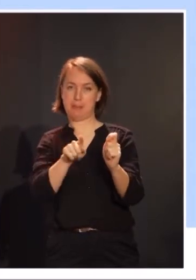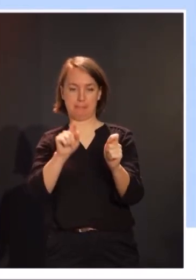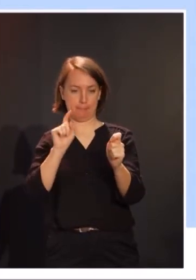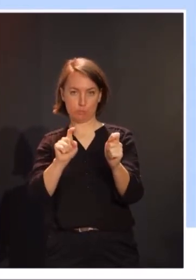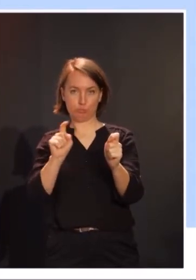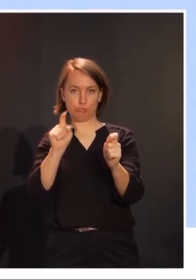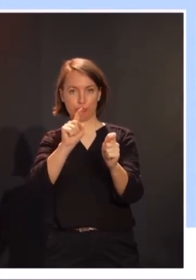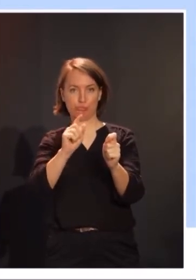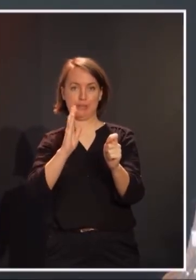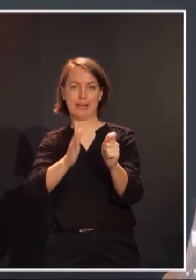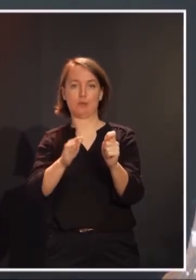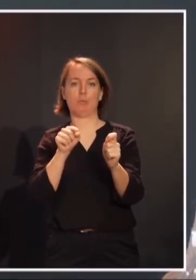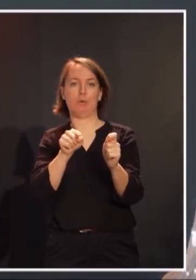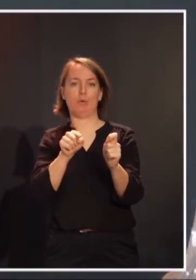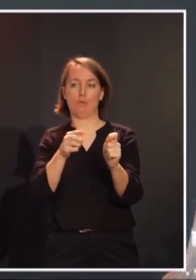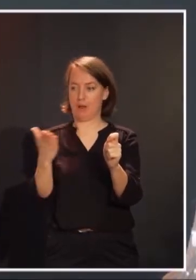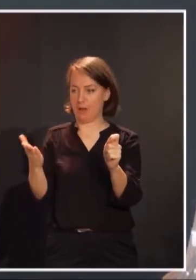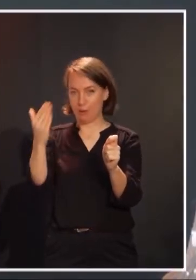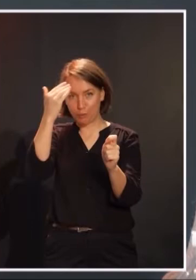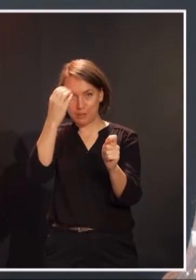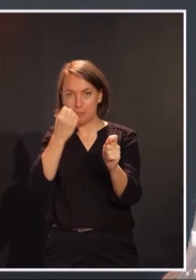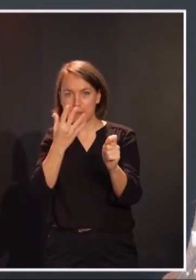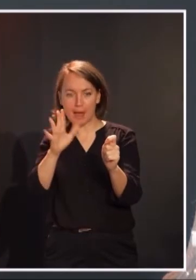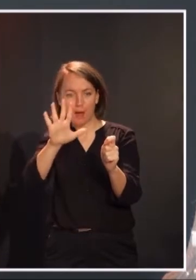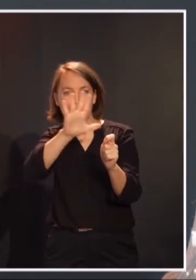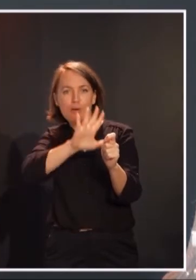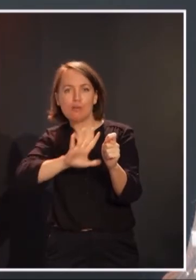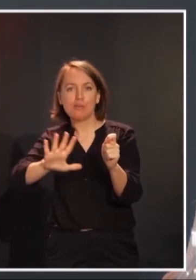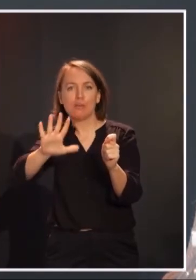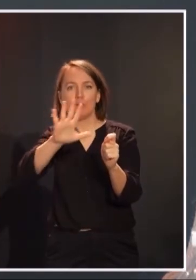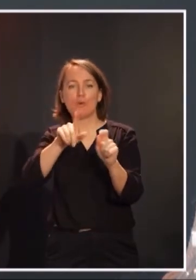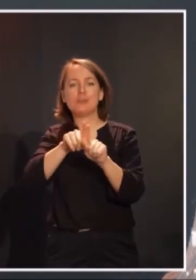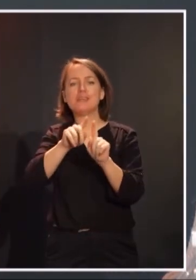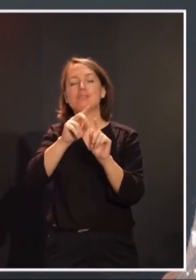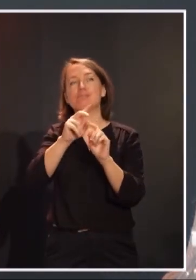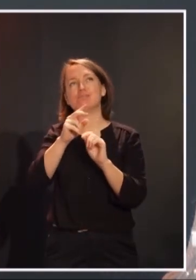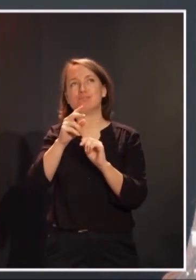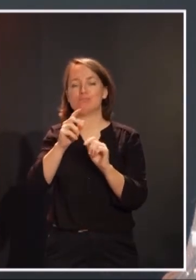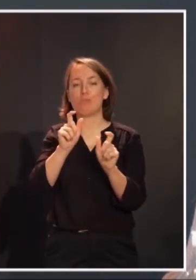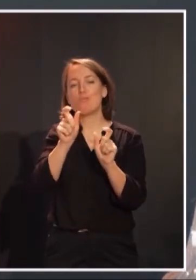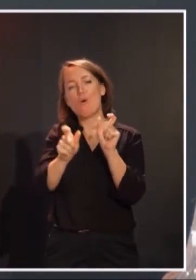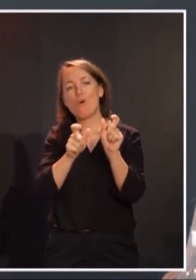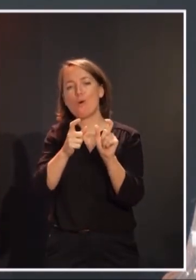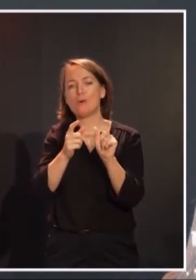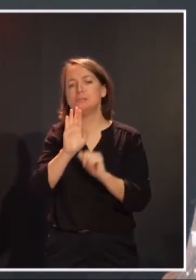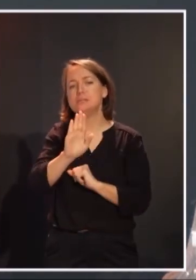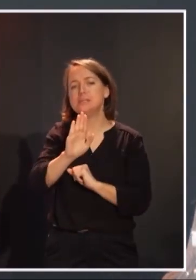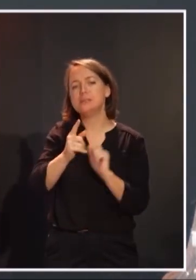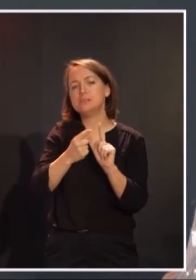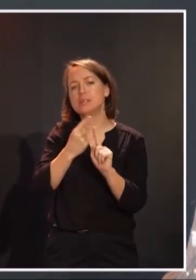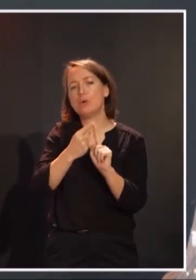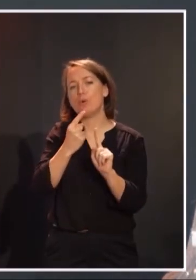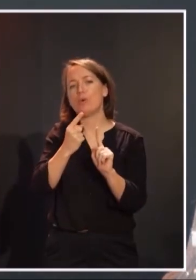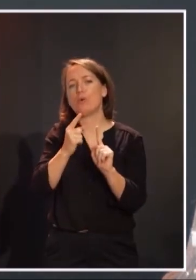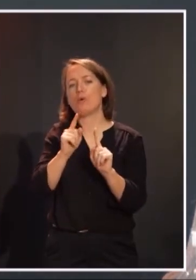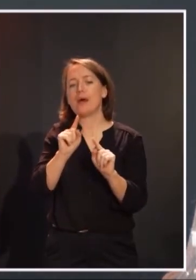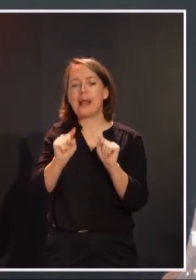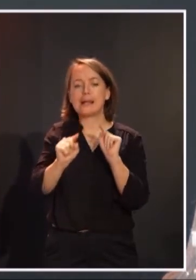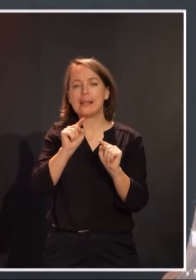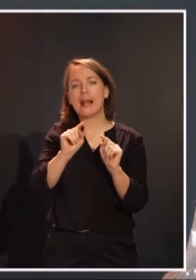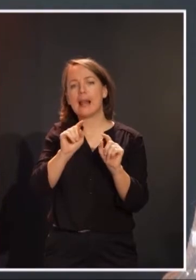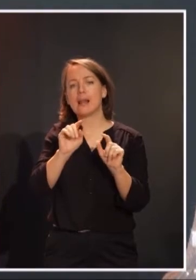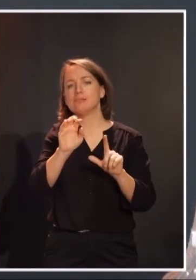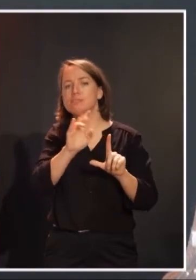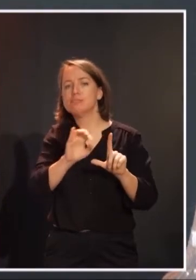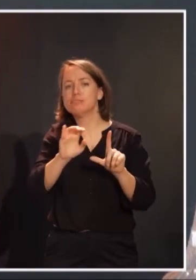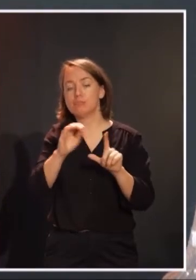bien. Avec également tout le vocabulaire autour de ces outils-là, c'est quelque chose dans lequel elle était beaucoup